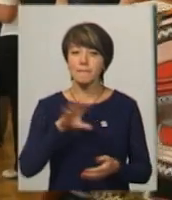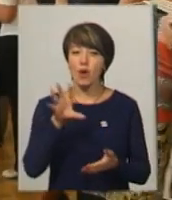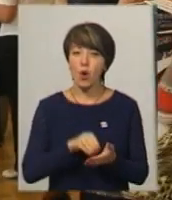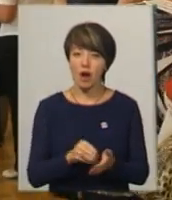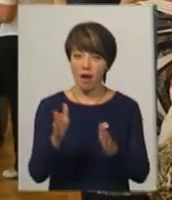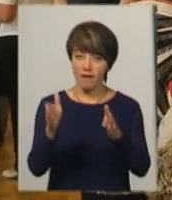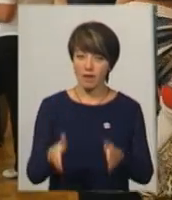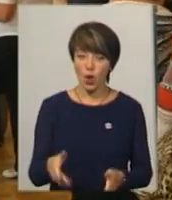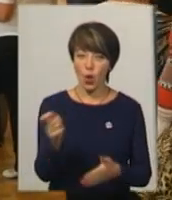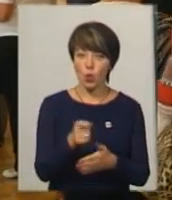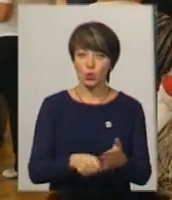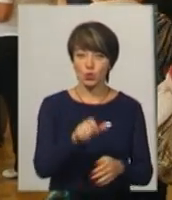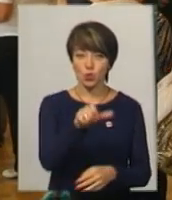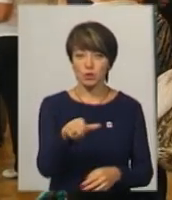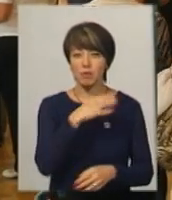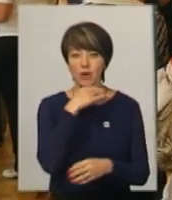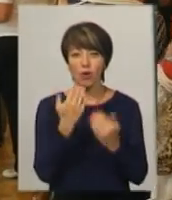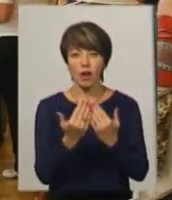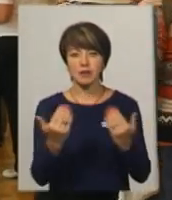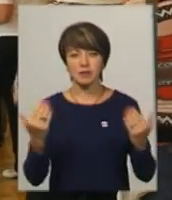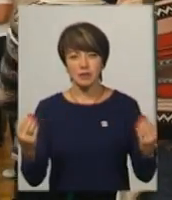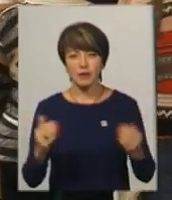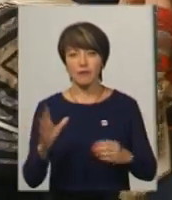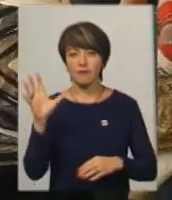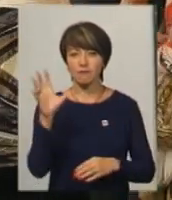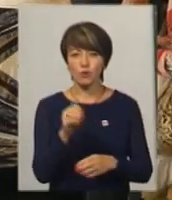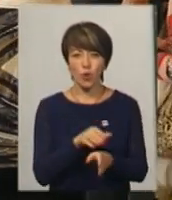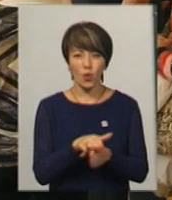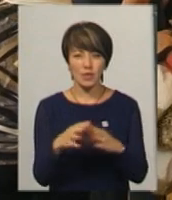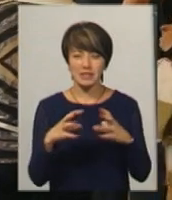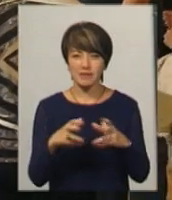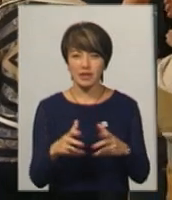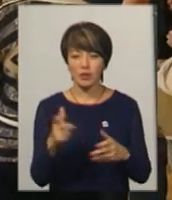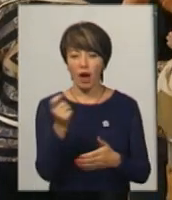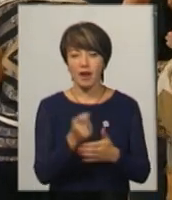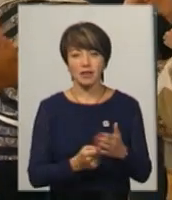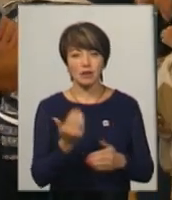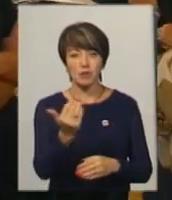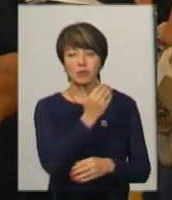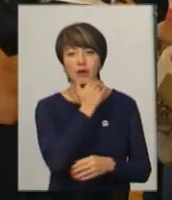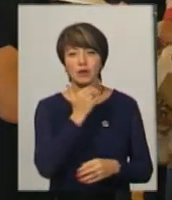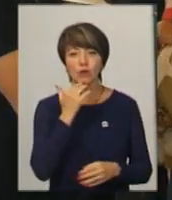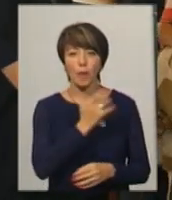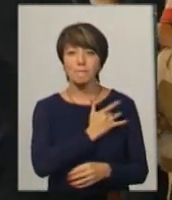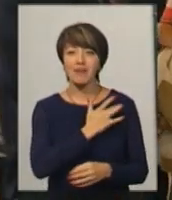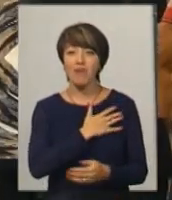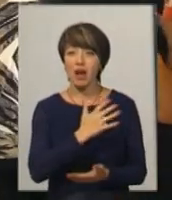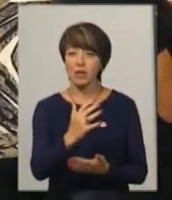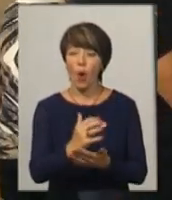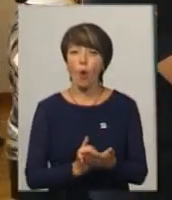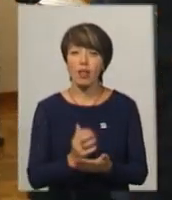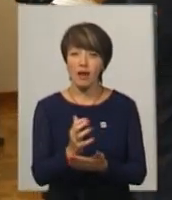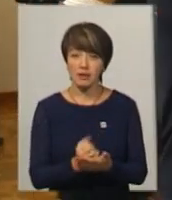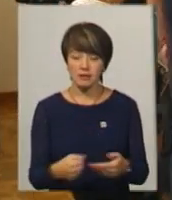який виставляється в багатьох галереях, музеях всього світу, картини якого є в багатьох приватних колекціях, так